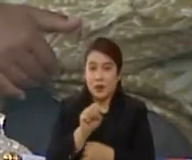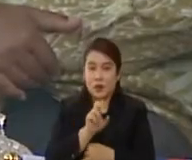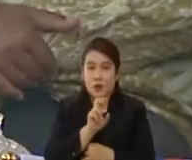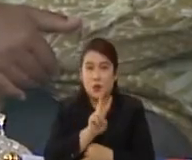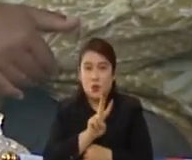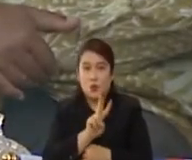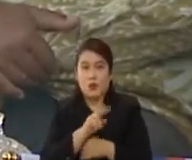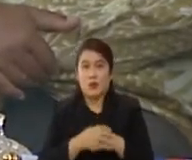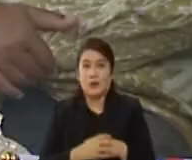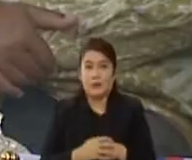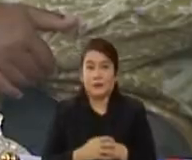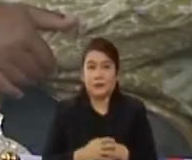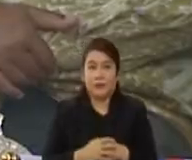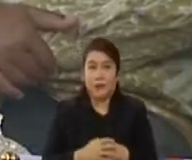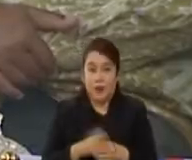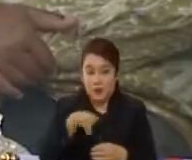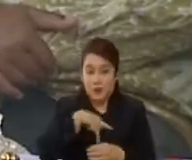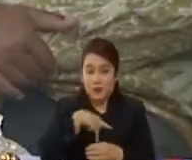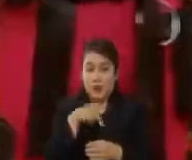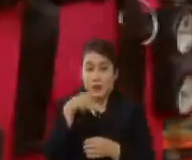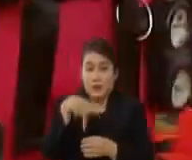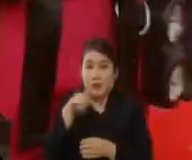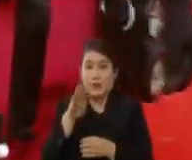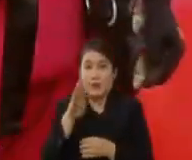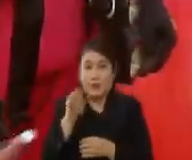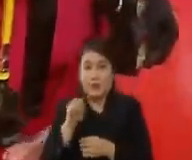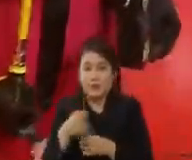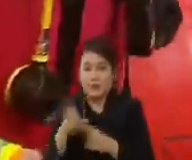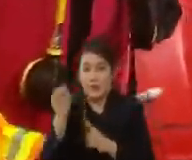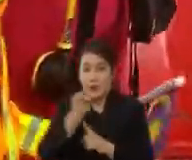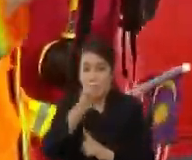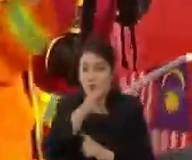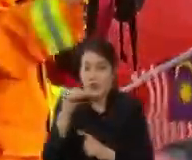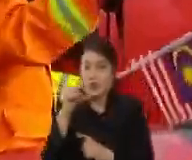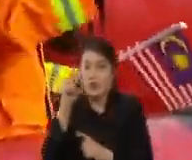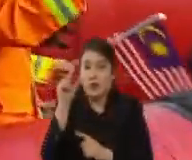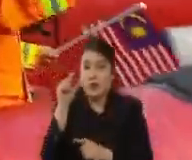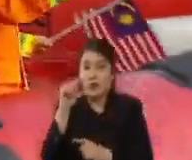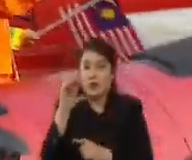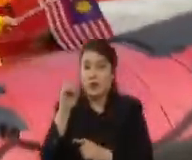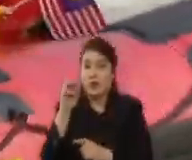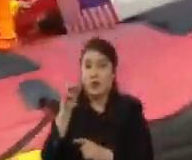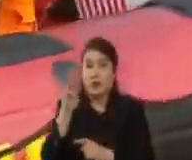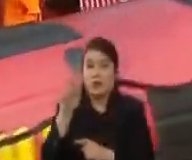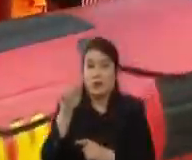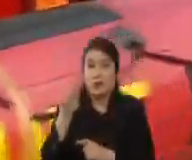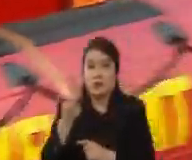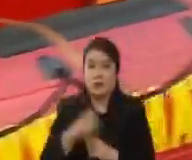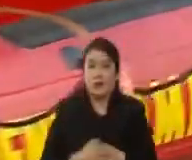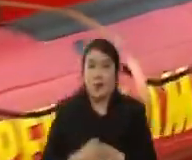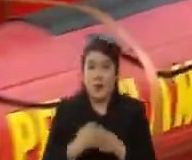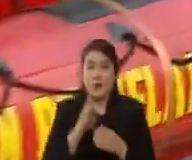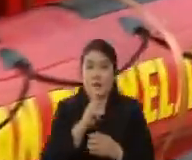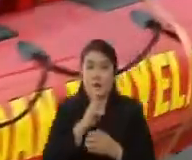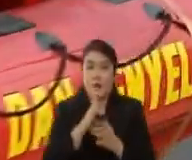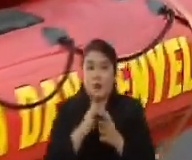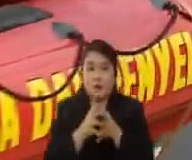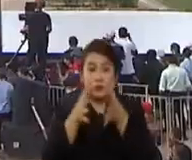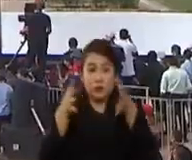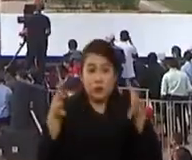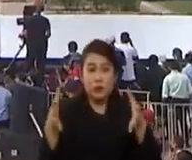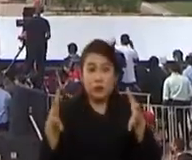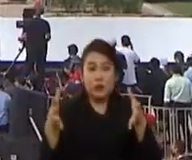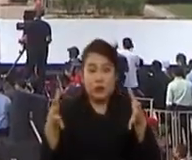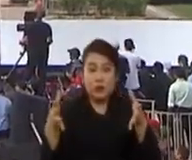unit jentera milik PBS Sentul dan PBS Gombak diikuti dengan satu unit water tanker milik